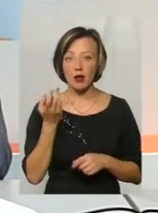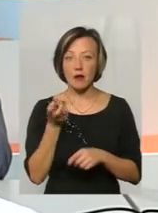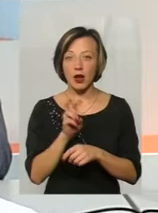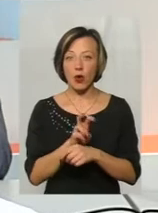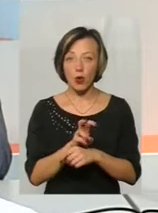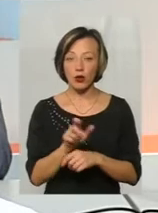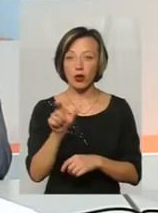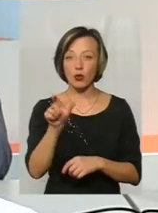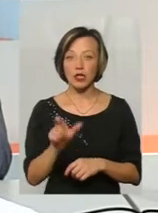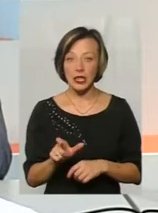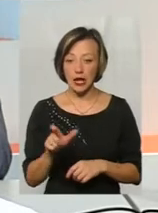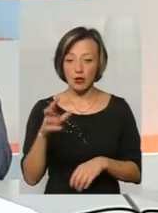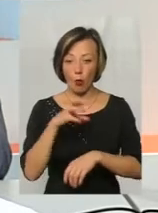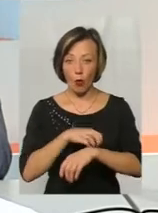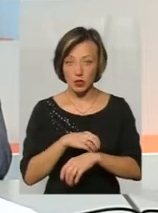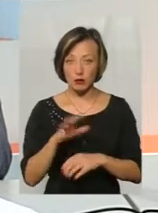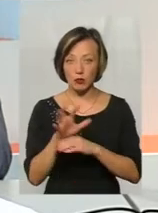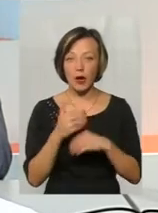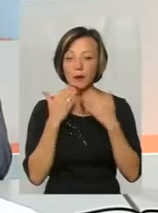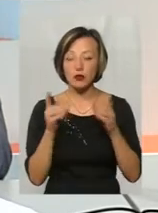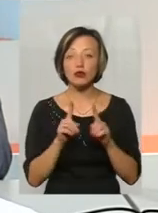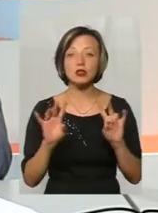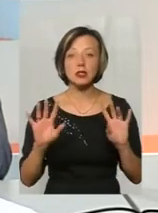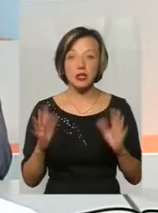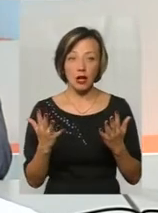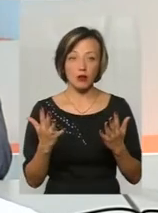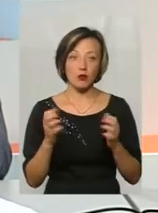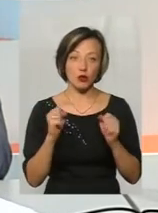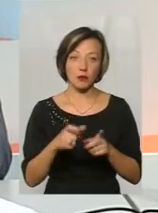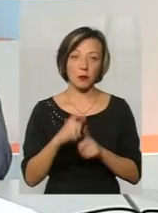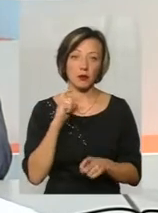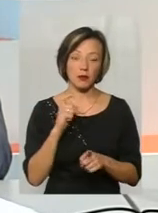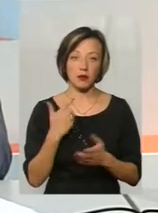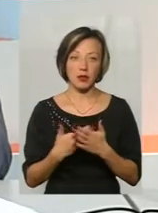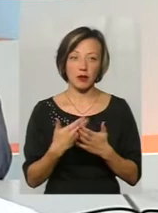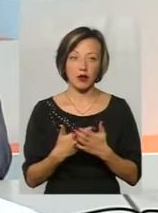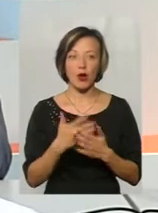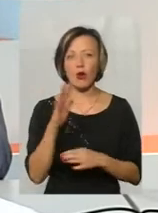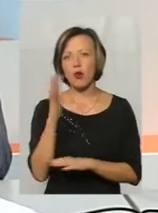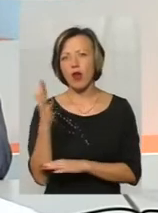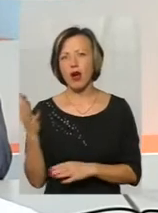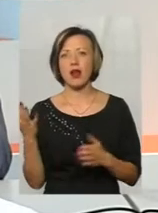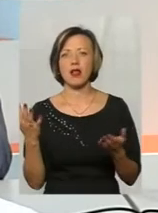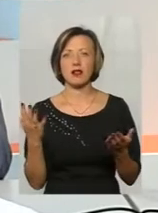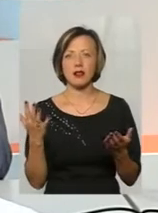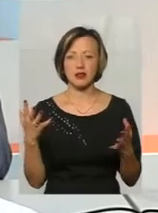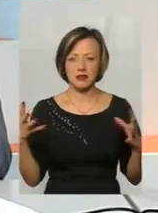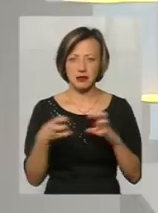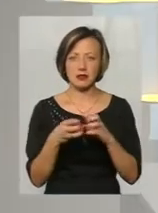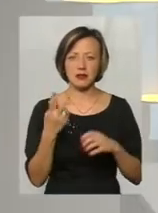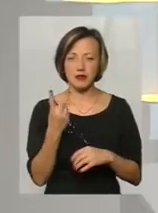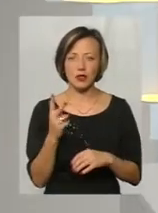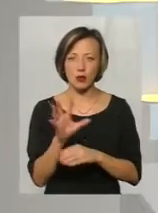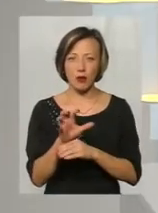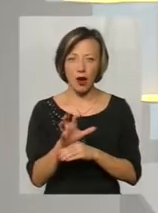покусаною собакою, і я в неї питаю, що сталося, вона мені просто може відповісти. Ну от, гуляли, зчепились дві